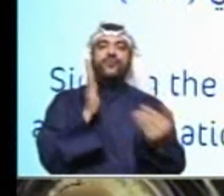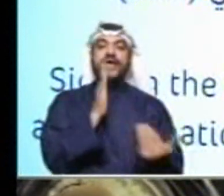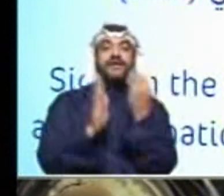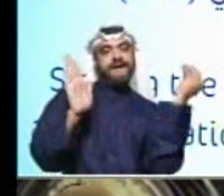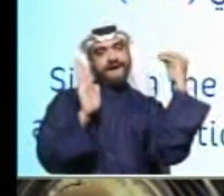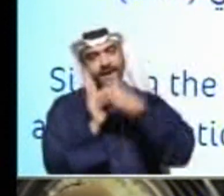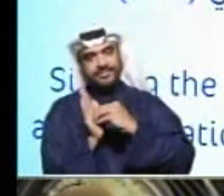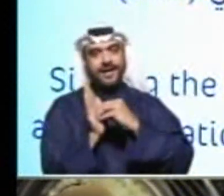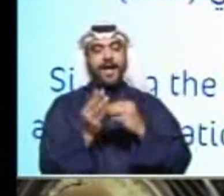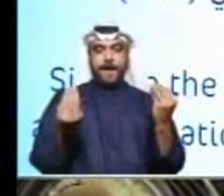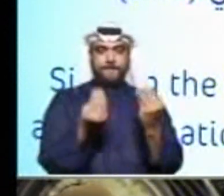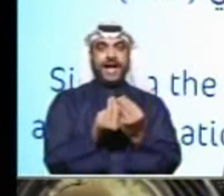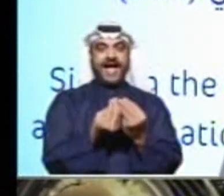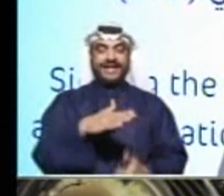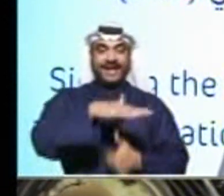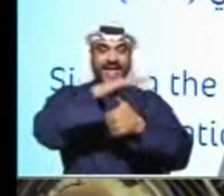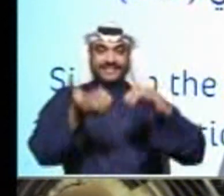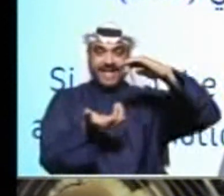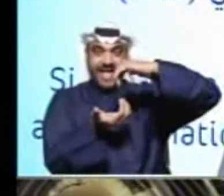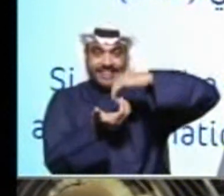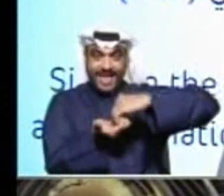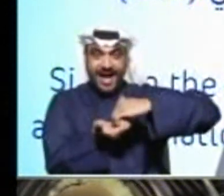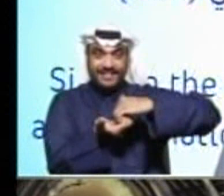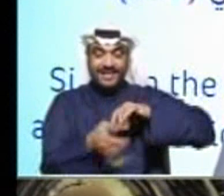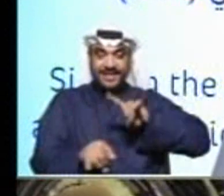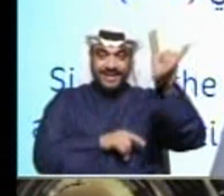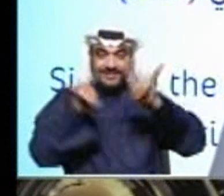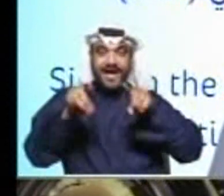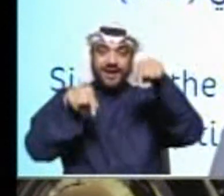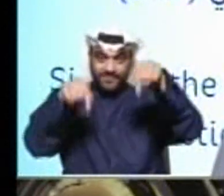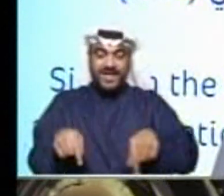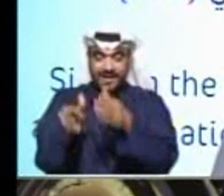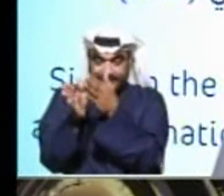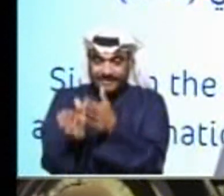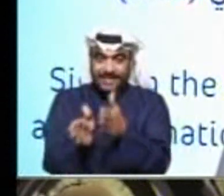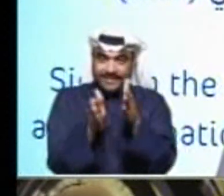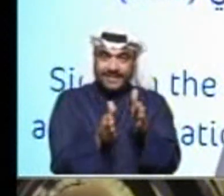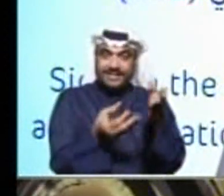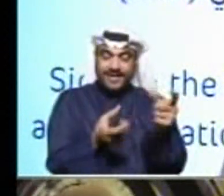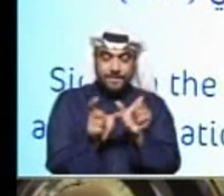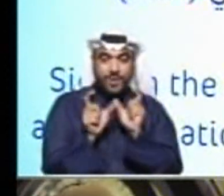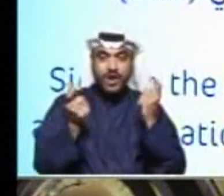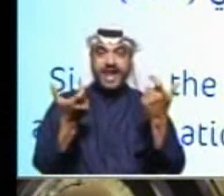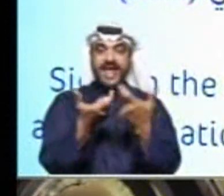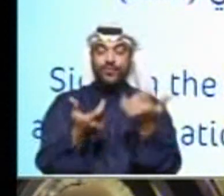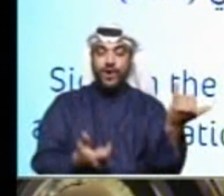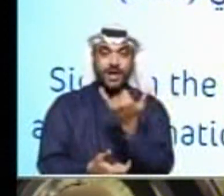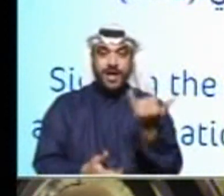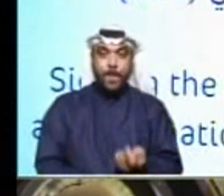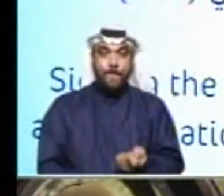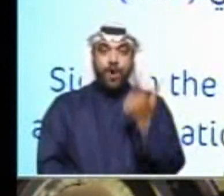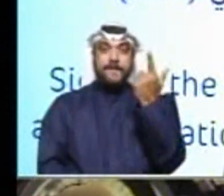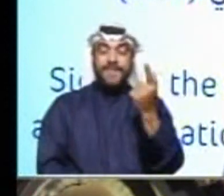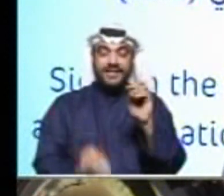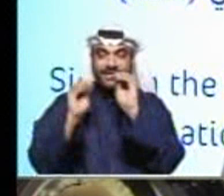الأياتا والوفد المرافق معه هناك ترتيب لي ندوة مهمة وورشة